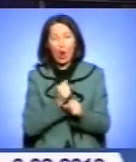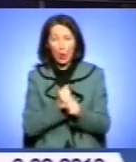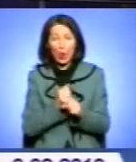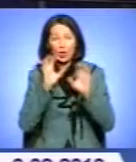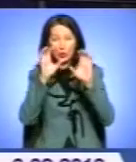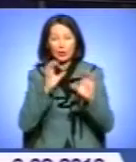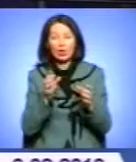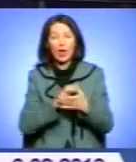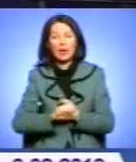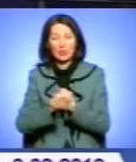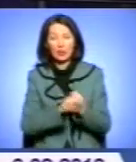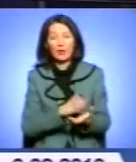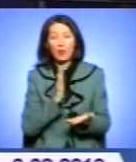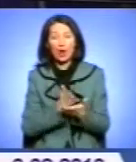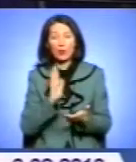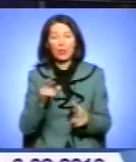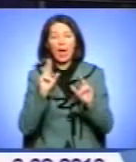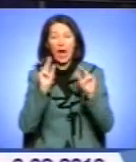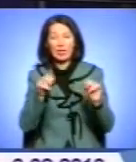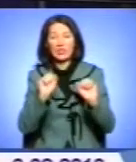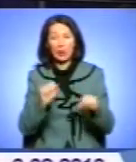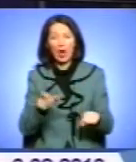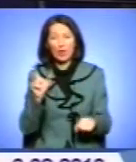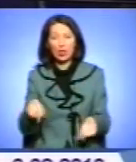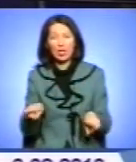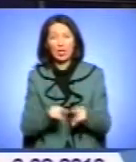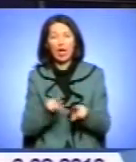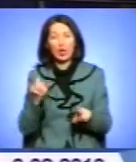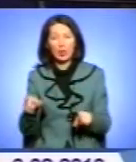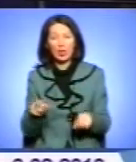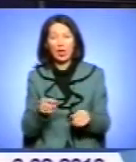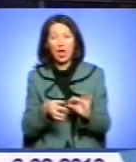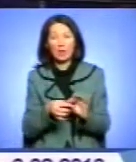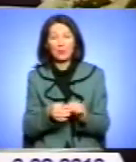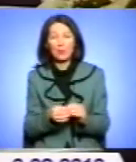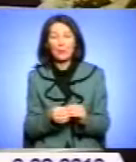президента, мають бути гарантії прав людини та громадянина. Докладніше у сюжеті.